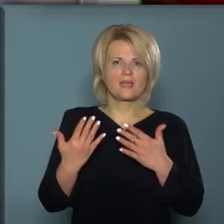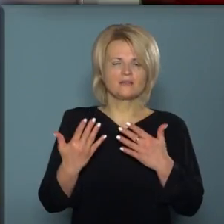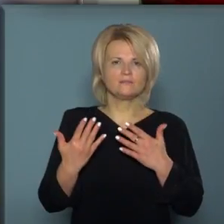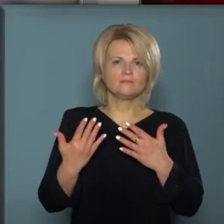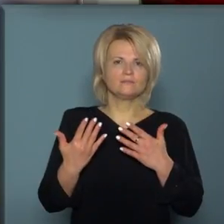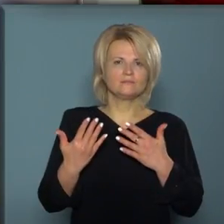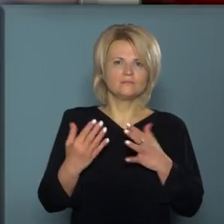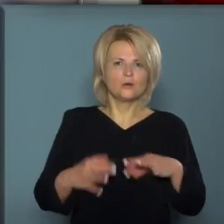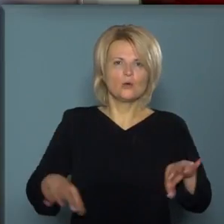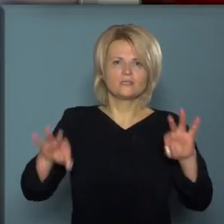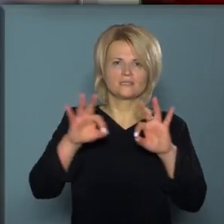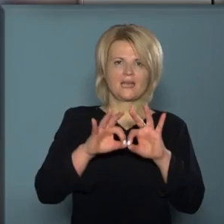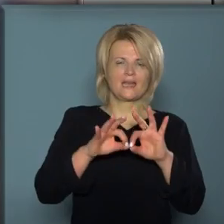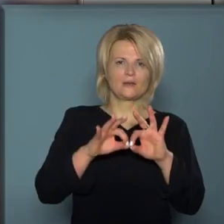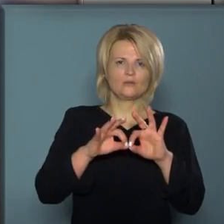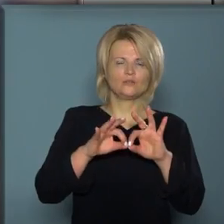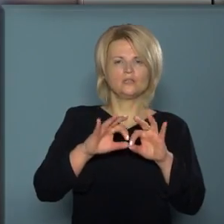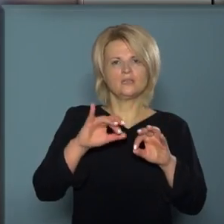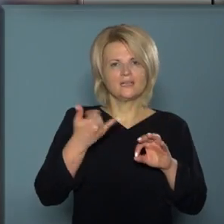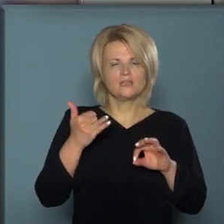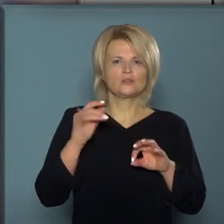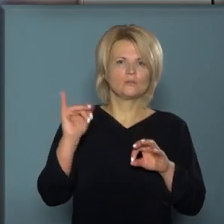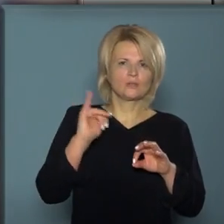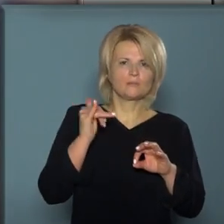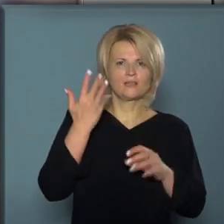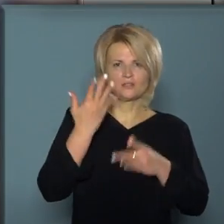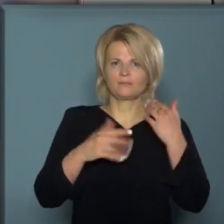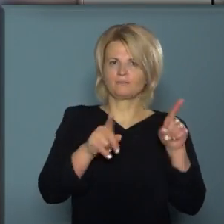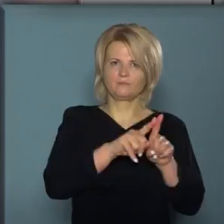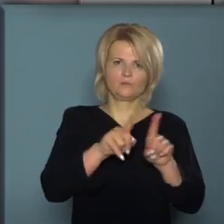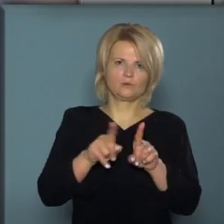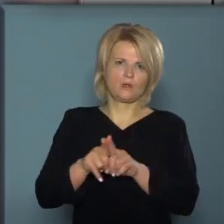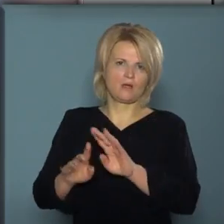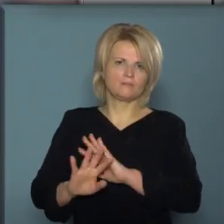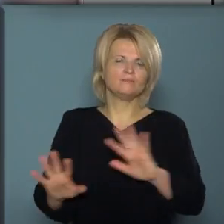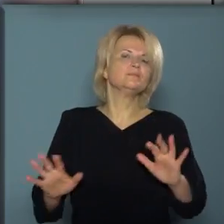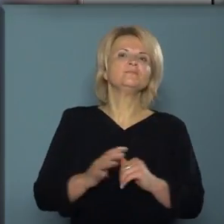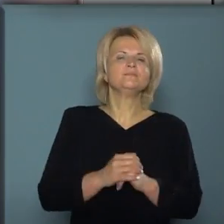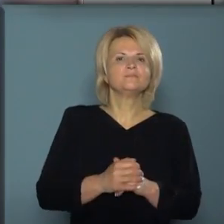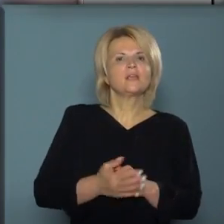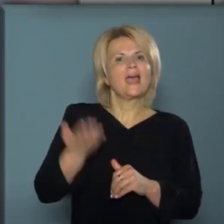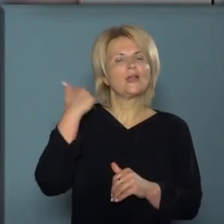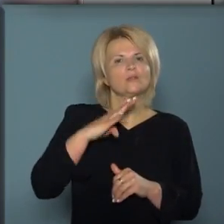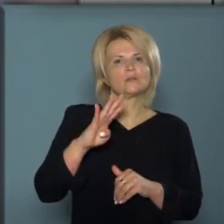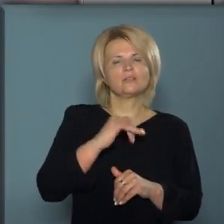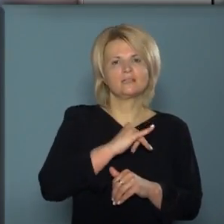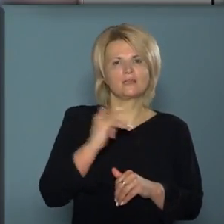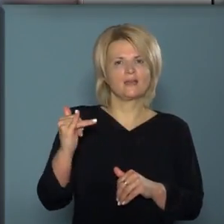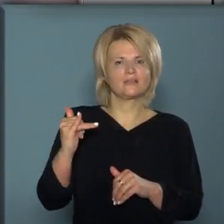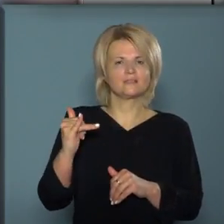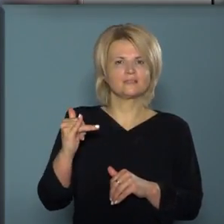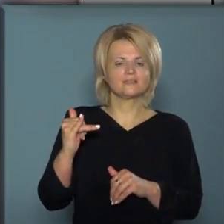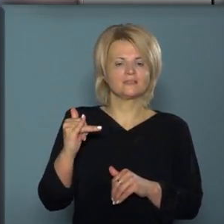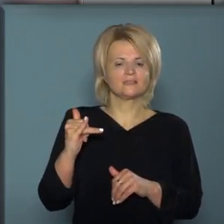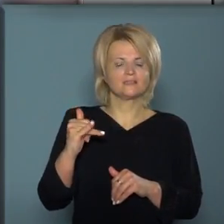az országos trendtől, hogy így mondjam, és az előző 4 évhez képest Pest